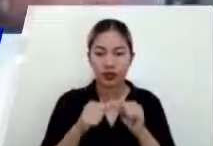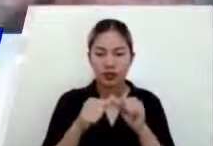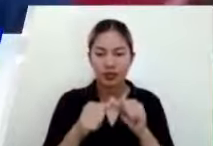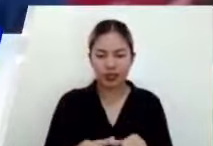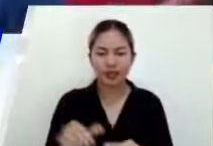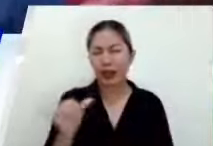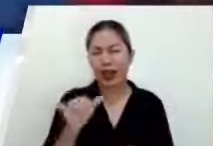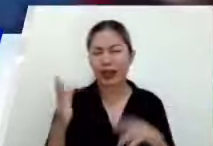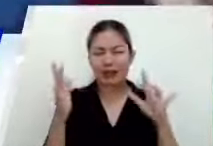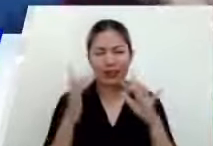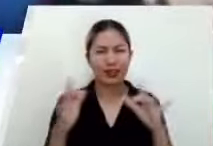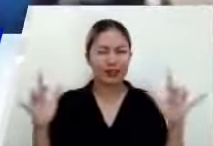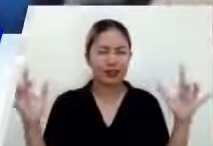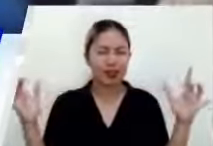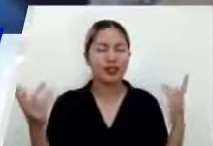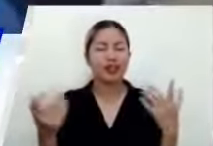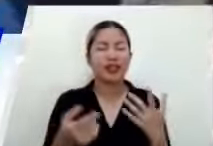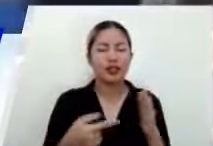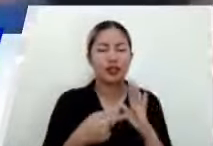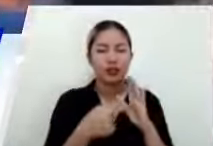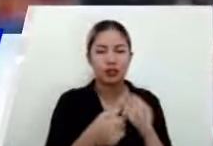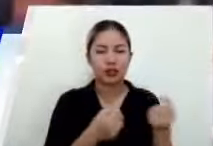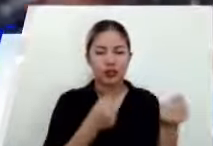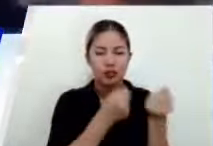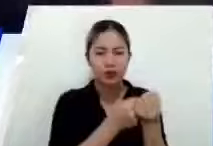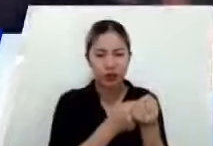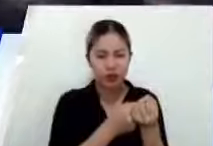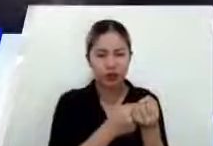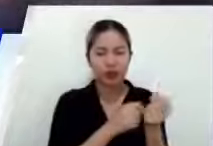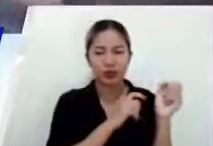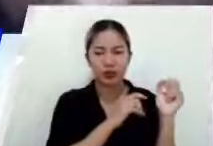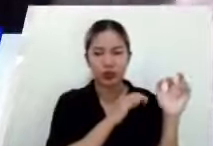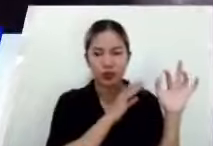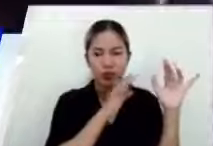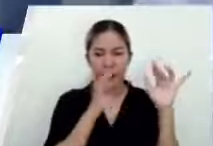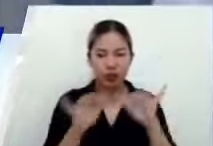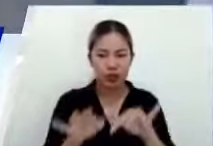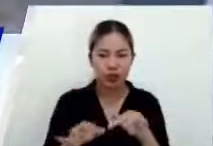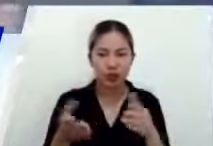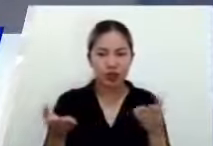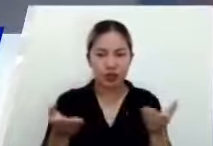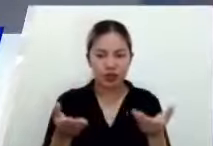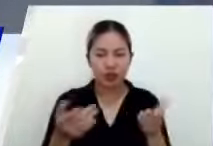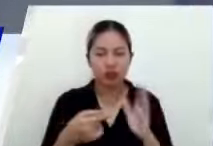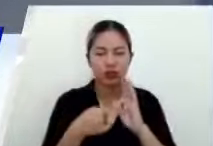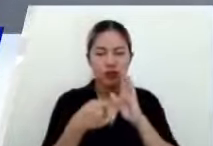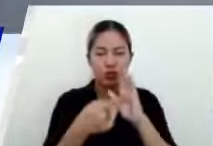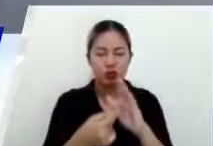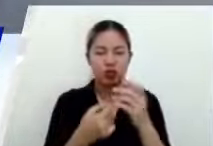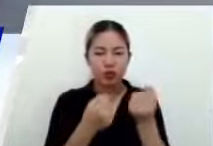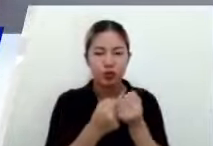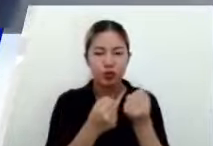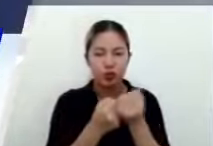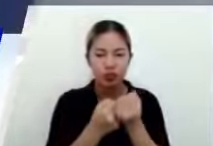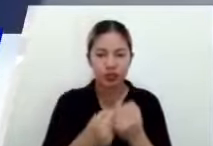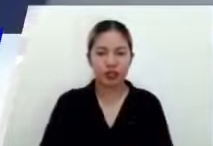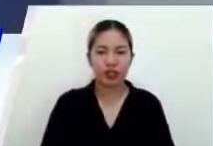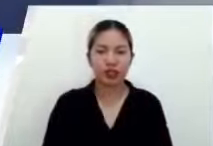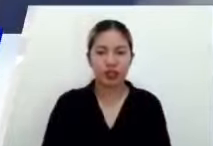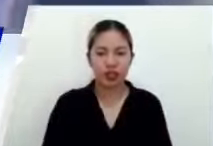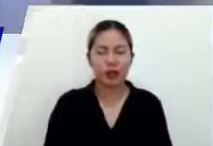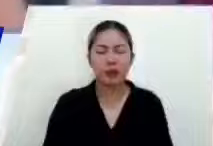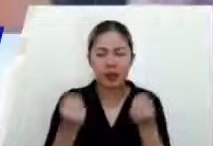supporters na talaga namang dumagsa dito para magpakita ng suporta sa kanilang mga pambato. Kung todo, parafernalia, no? Mula sa